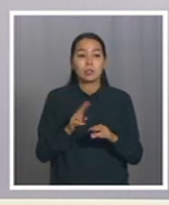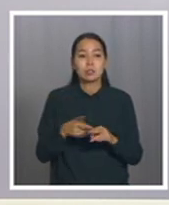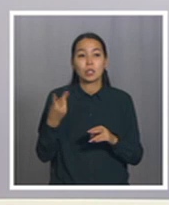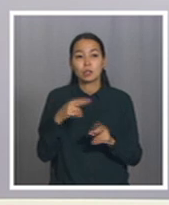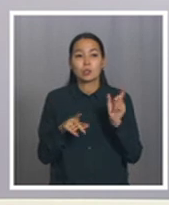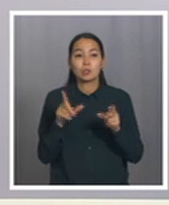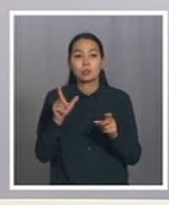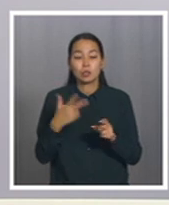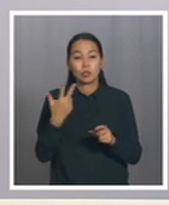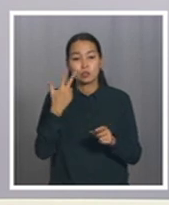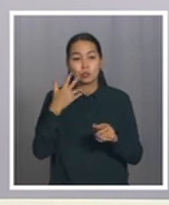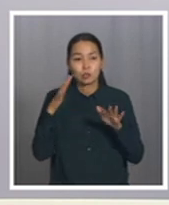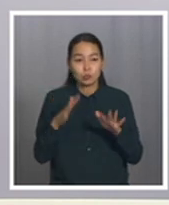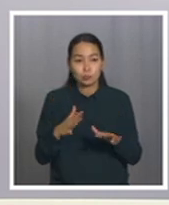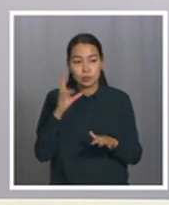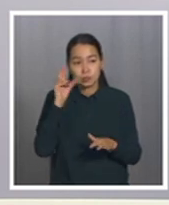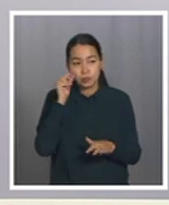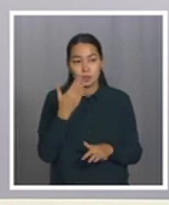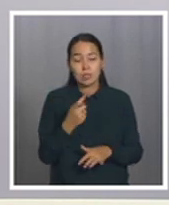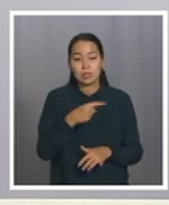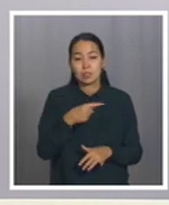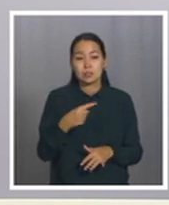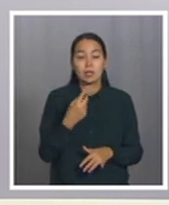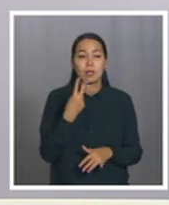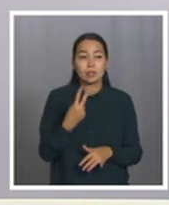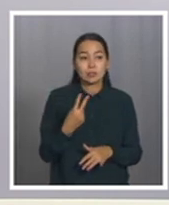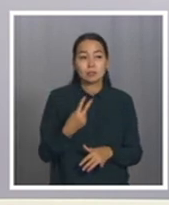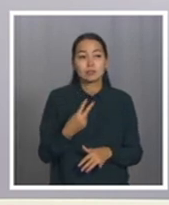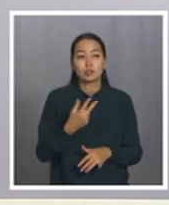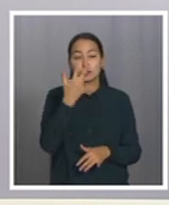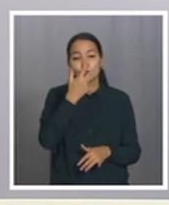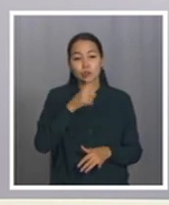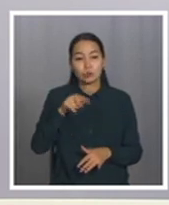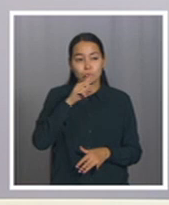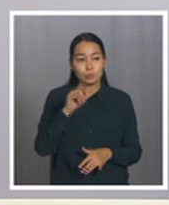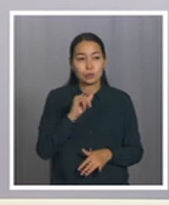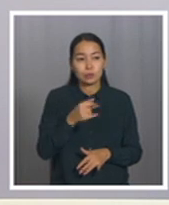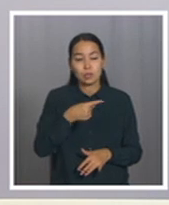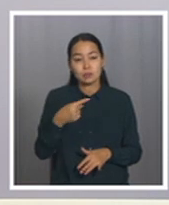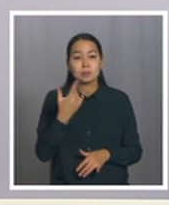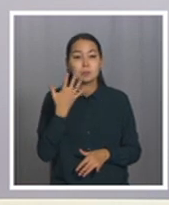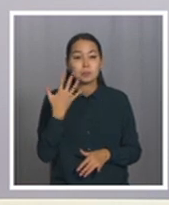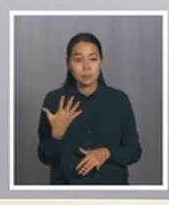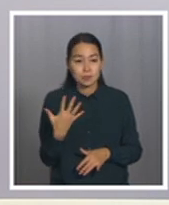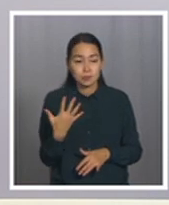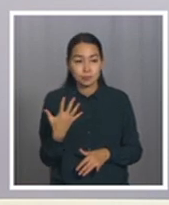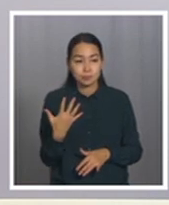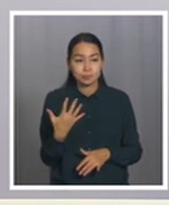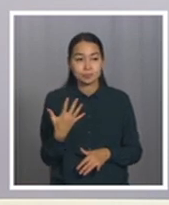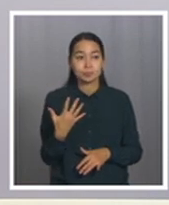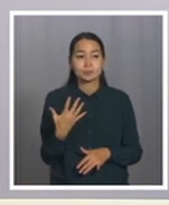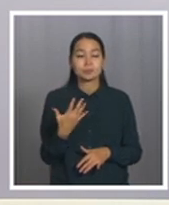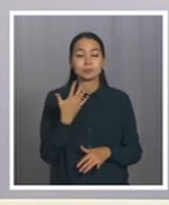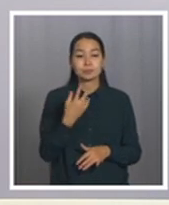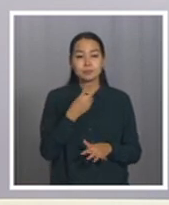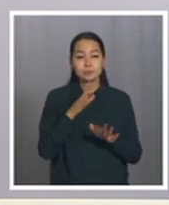3-ші түбірін астына алсақ, x азайтылған 2 тең болады бізде 3-ші түбір астында y азайтылған 5-ке. 2-ні теңдеудің оң